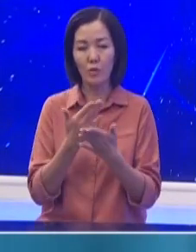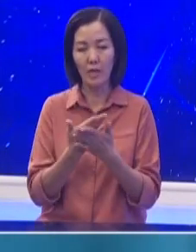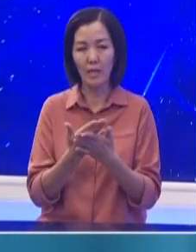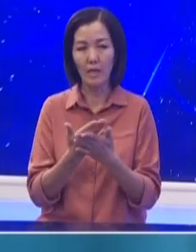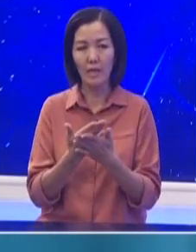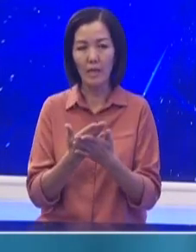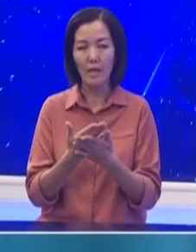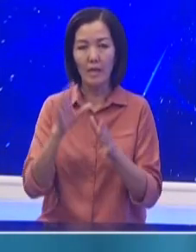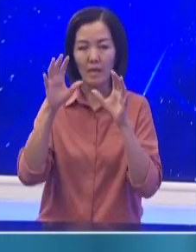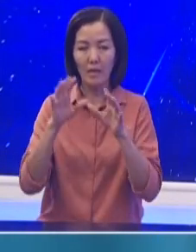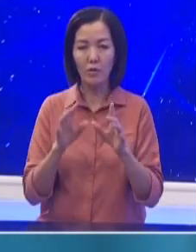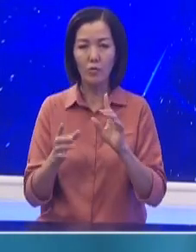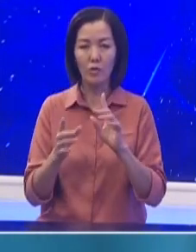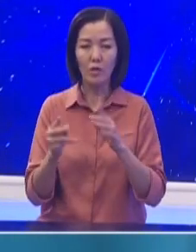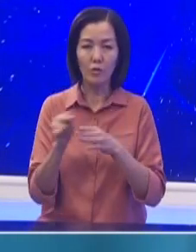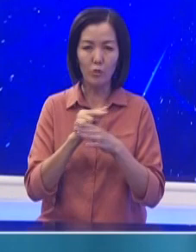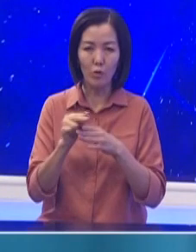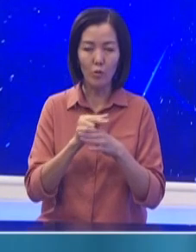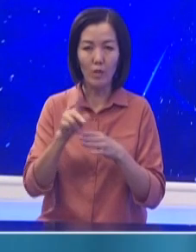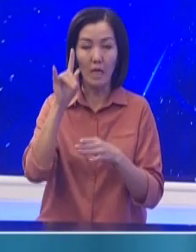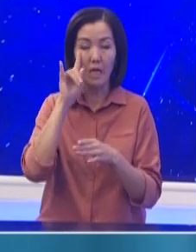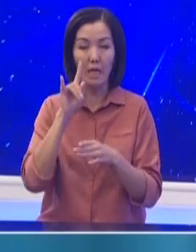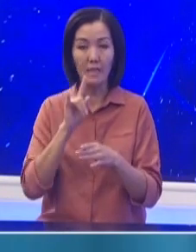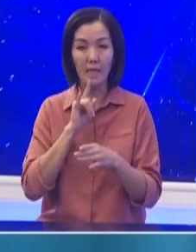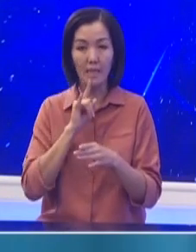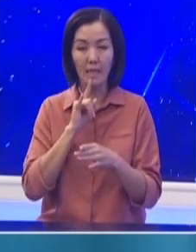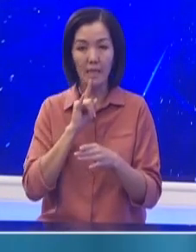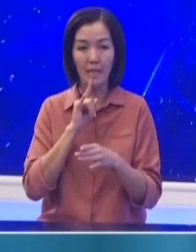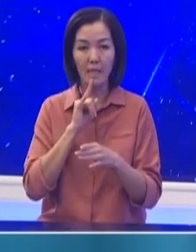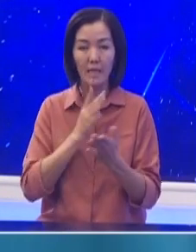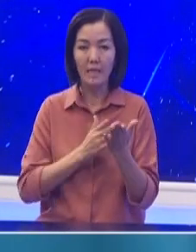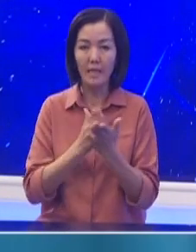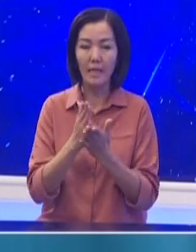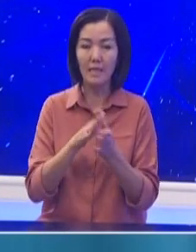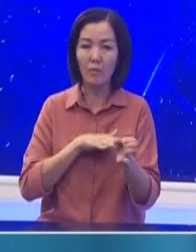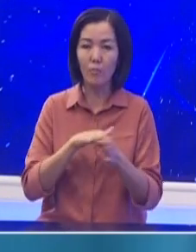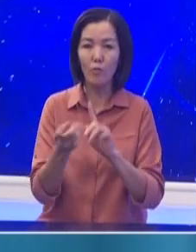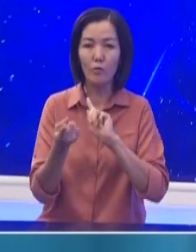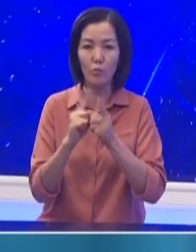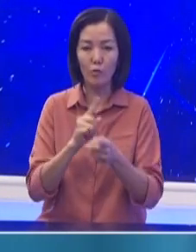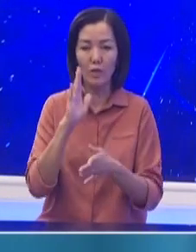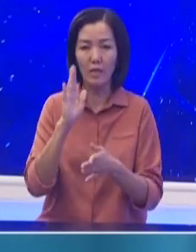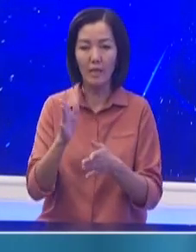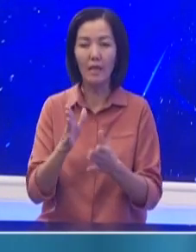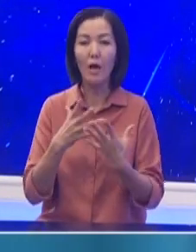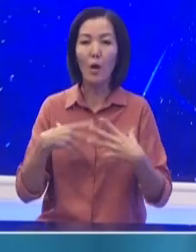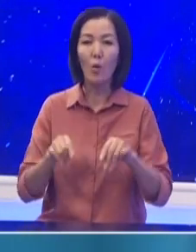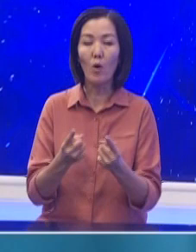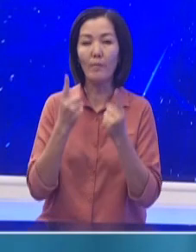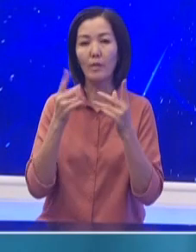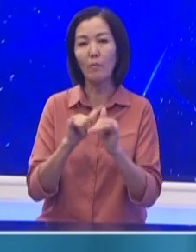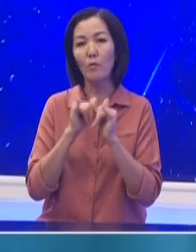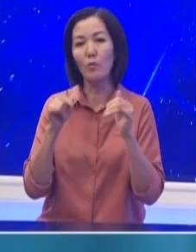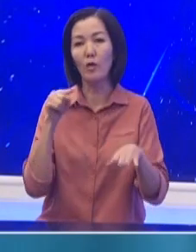түзетулер мемлекеттігіміздің тұғырнамасын түбегейлі өзгертеді. Бүкіл қоғамның дамуына тың серпін